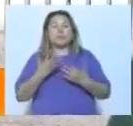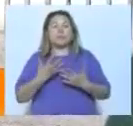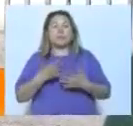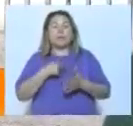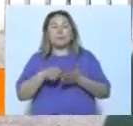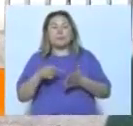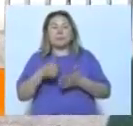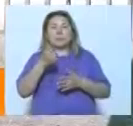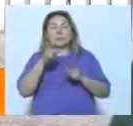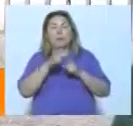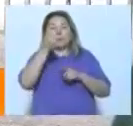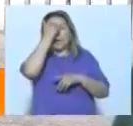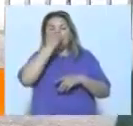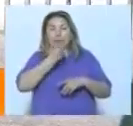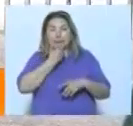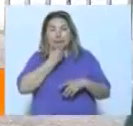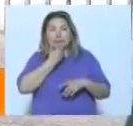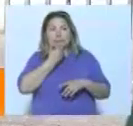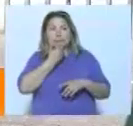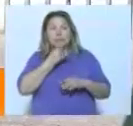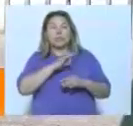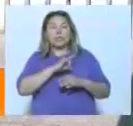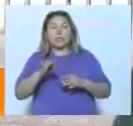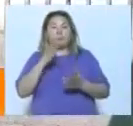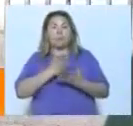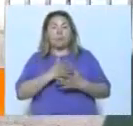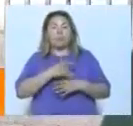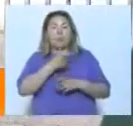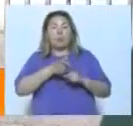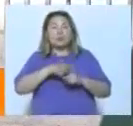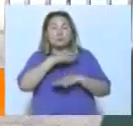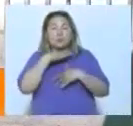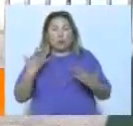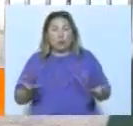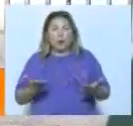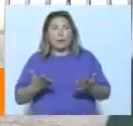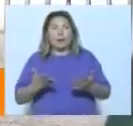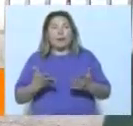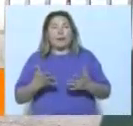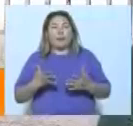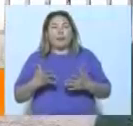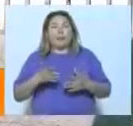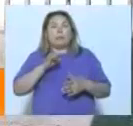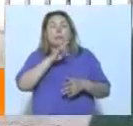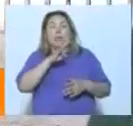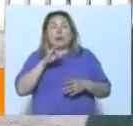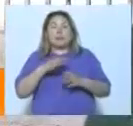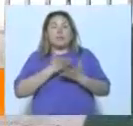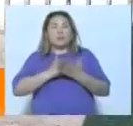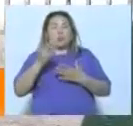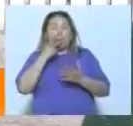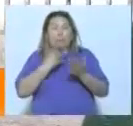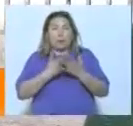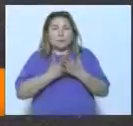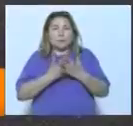словами благодарности от Верховного главнокомандующего президента. Ну и имеем очень много наград от министра обороны за высокие